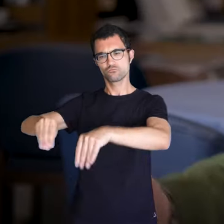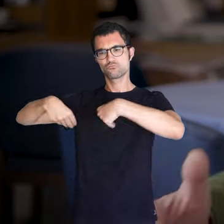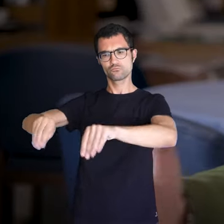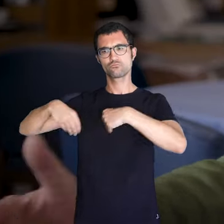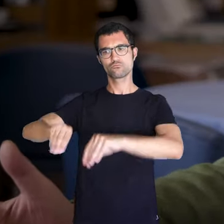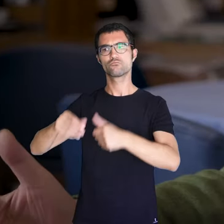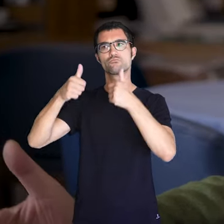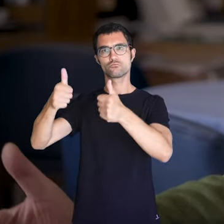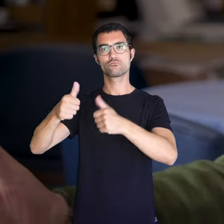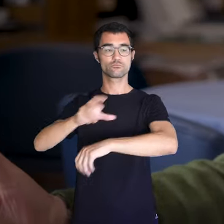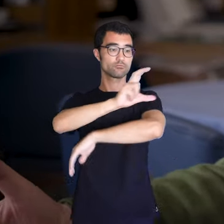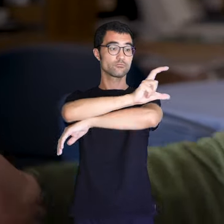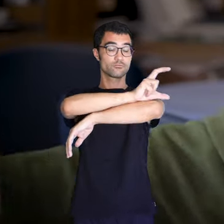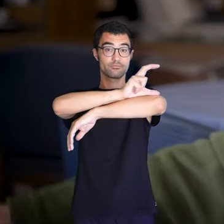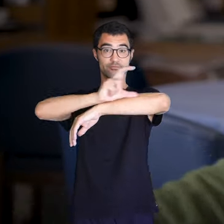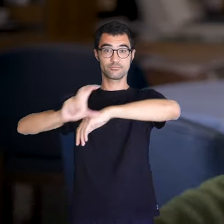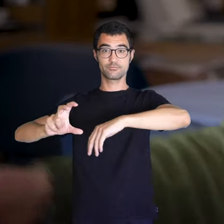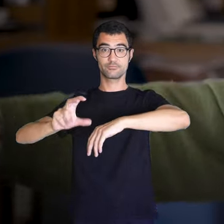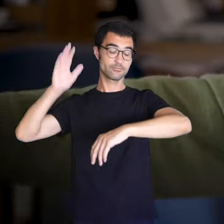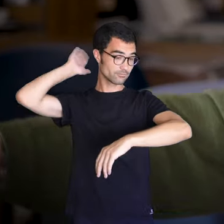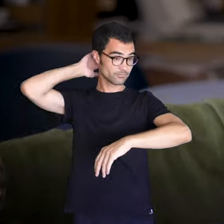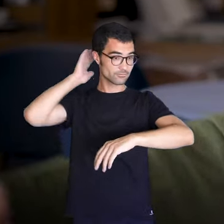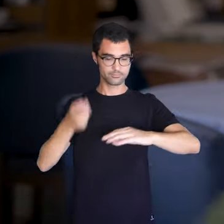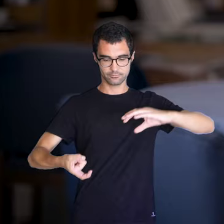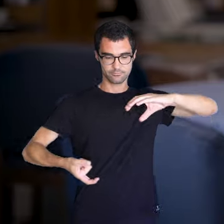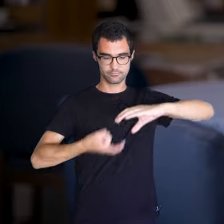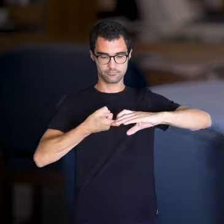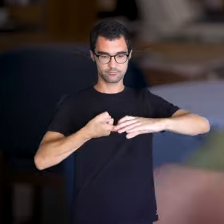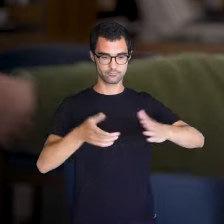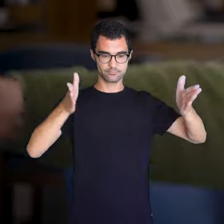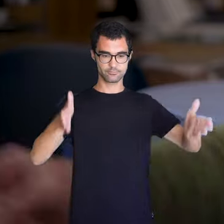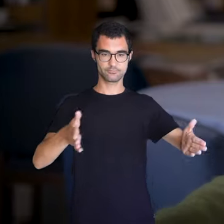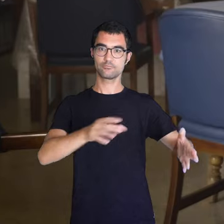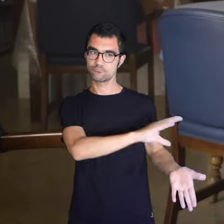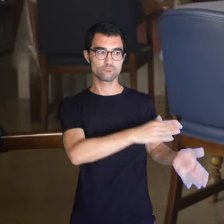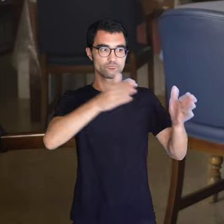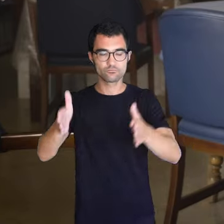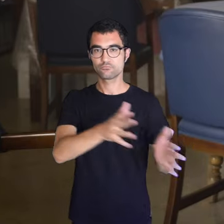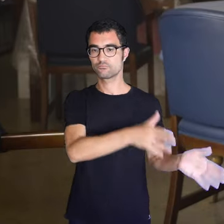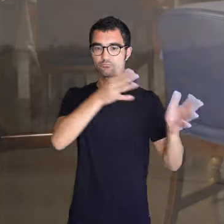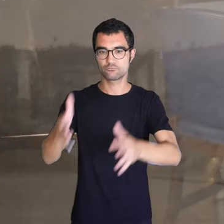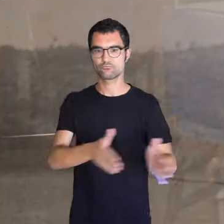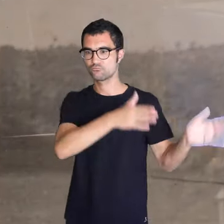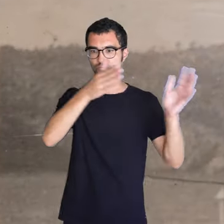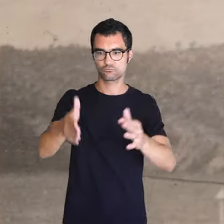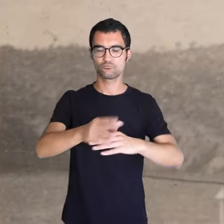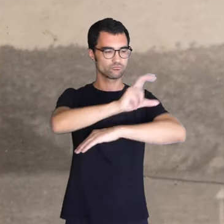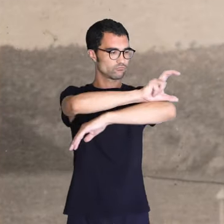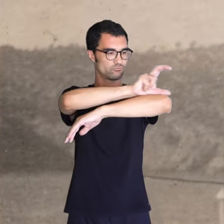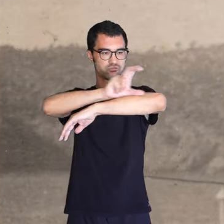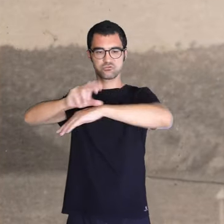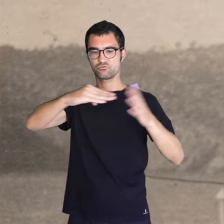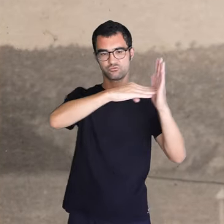va posar una vagoneta, que deien, Ventura tenia caixer llargari, podia dur bastant de